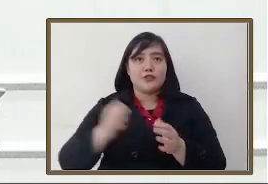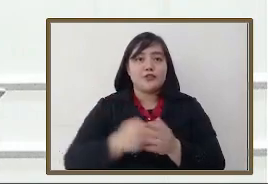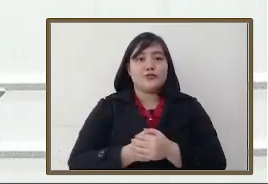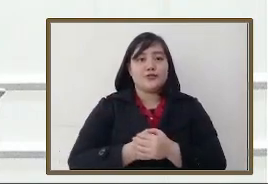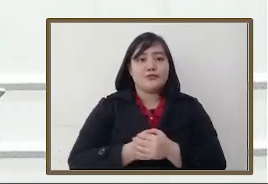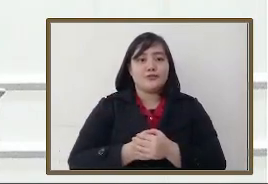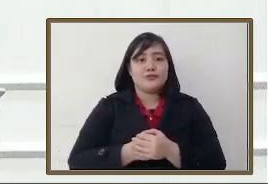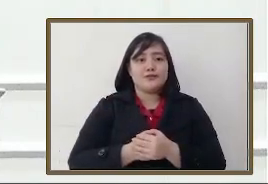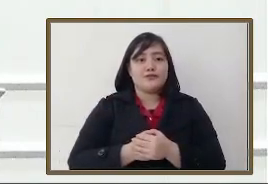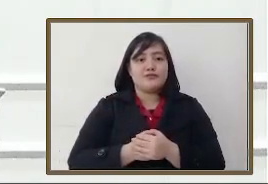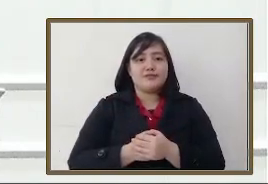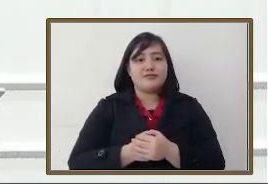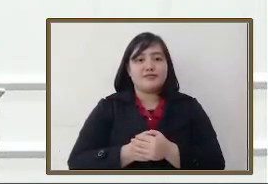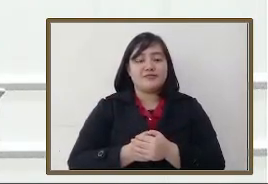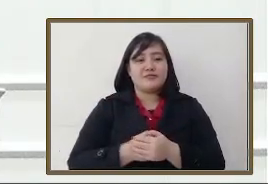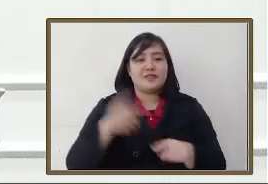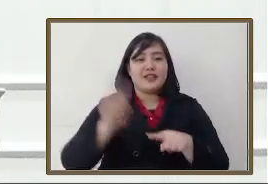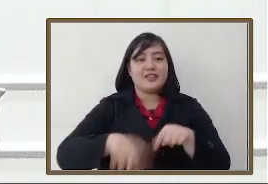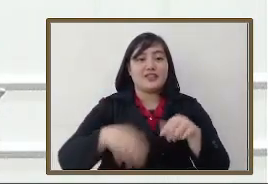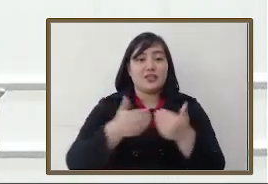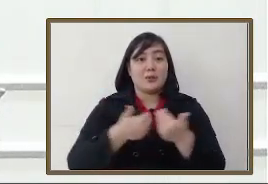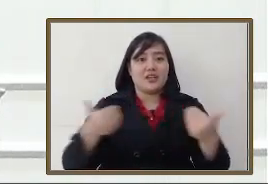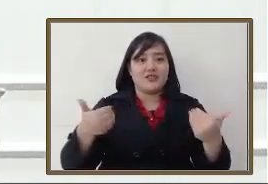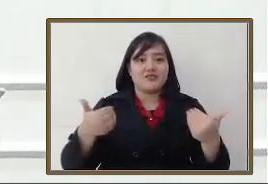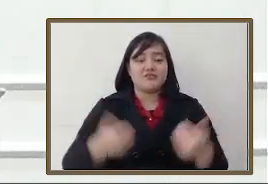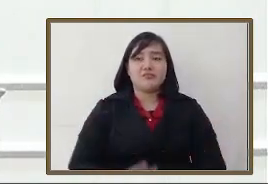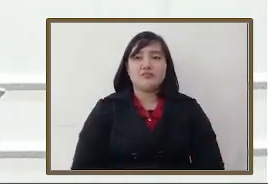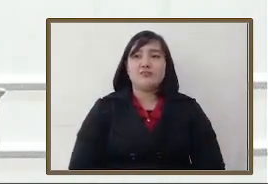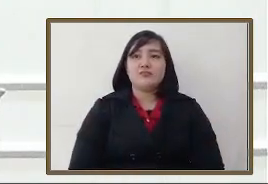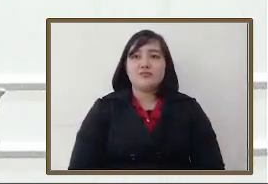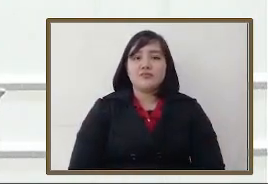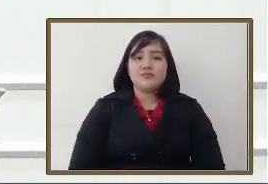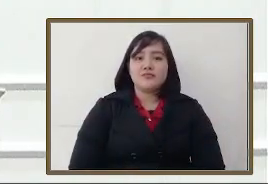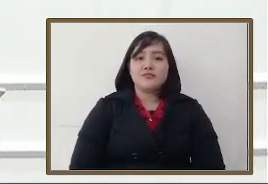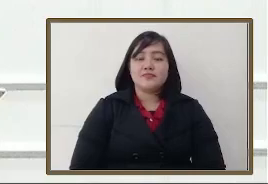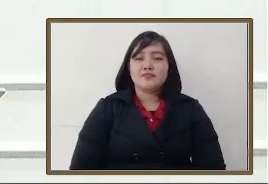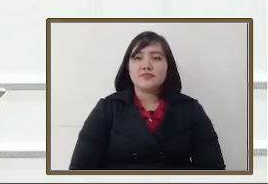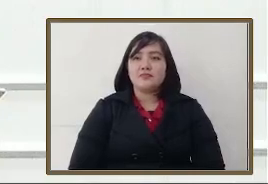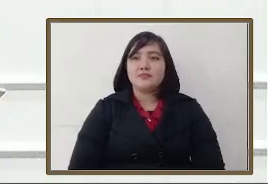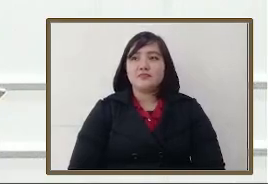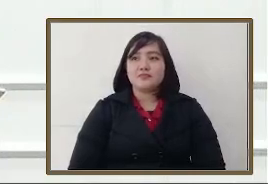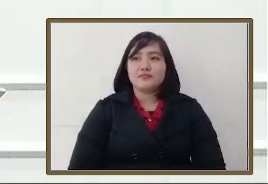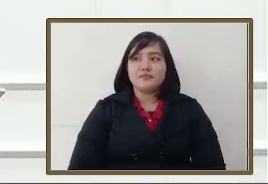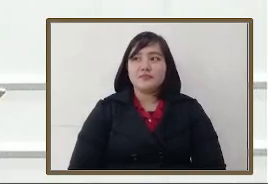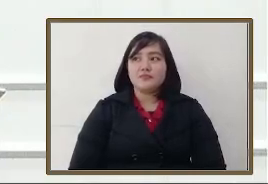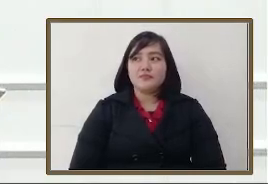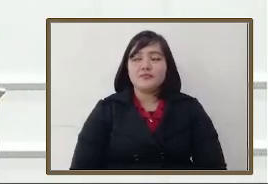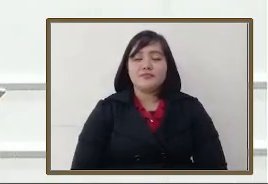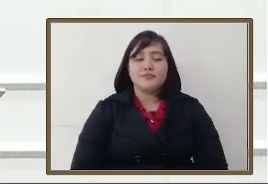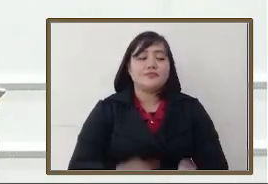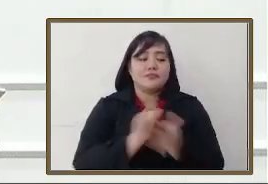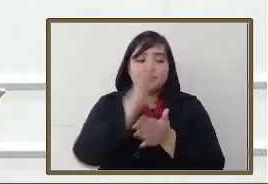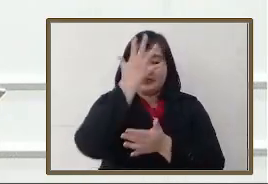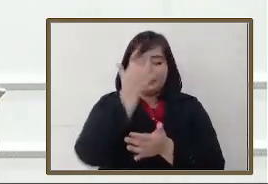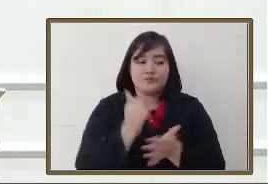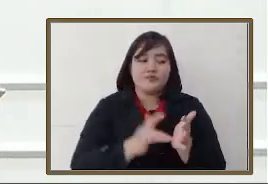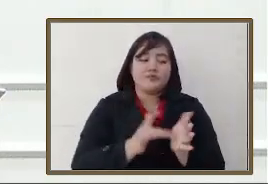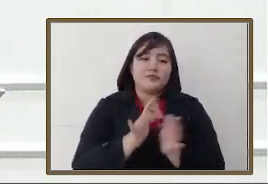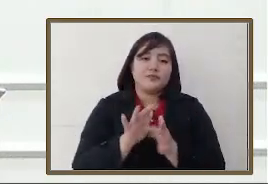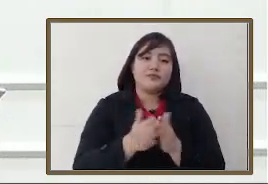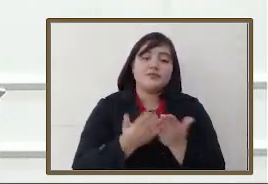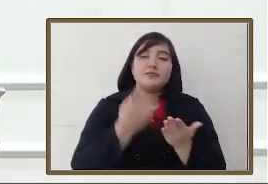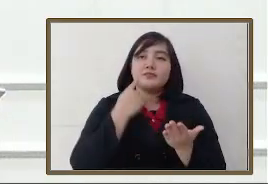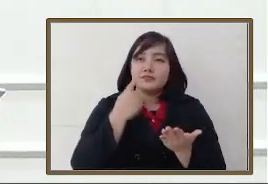Hindi mo na maihiwala yan. You see, kaya nga mga kapatid, pag sinabi natin the spirit itself beareth witness with